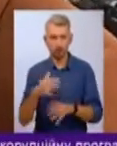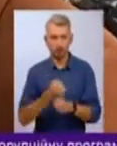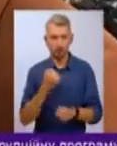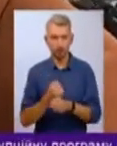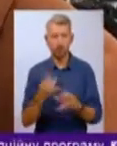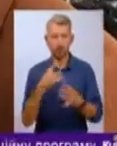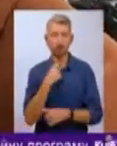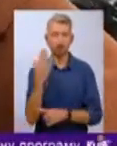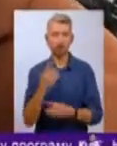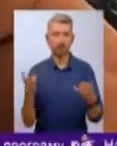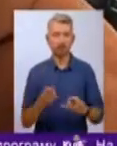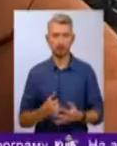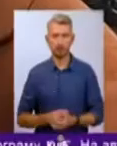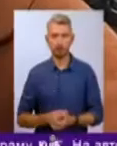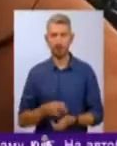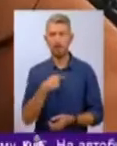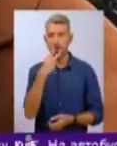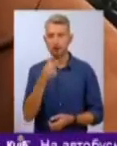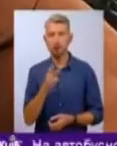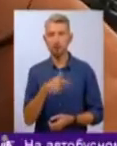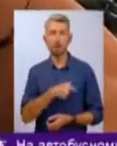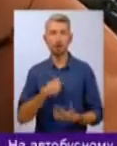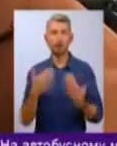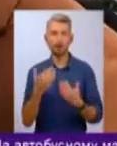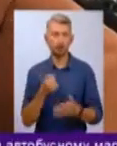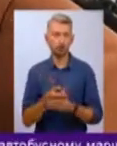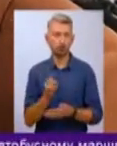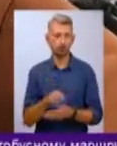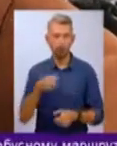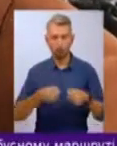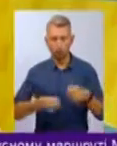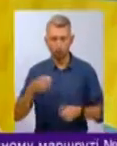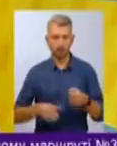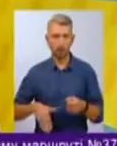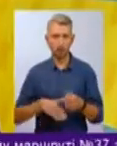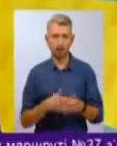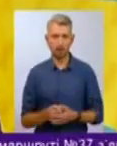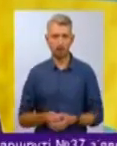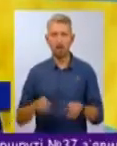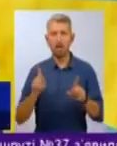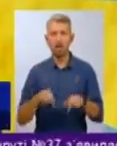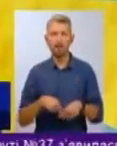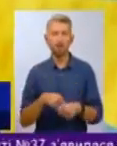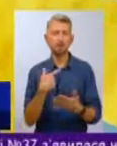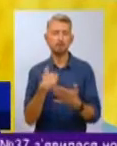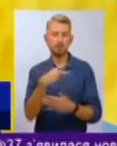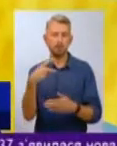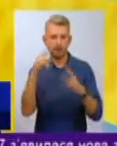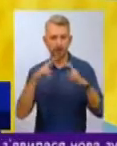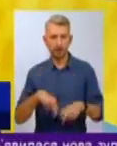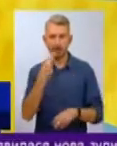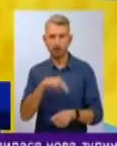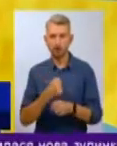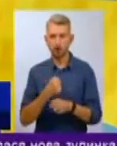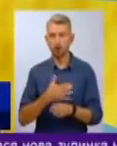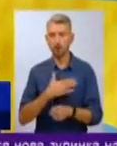просто проголосувати треба. І ми бачимо, як депутати ставляться до цього. Вони топчуться по них ногами. Навіть поверхневий аналіз ефективності роботи